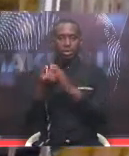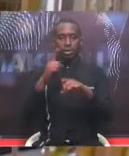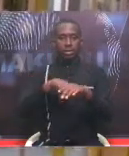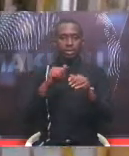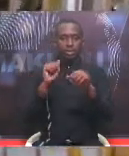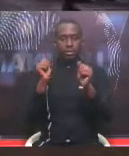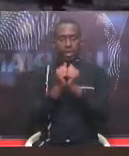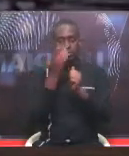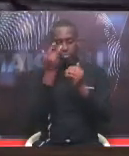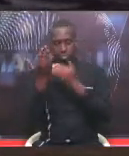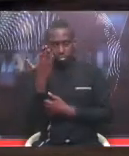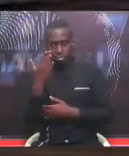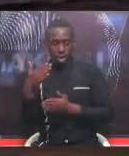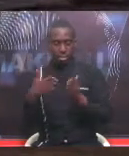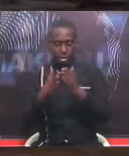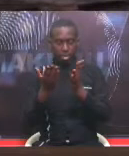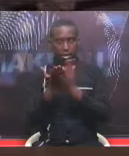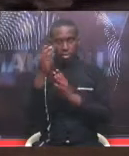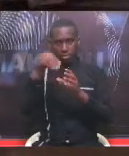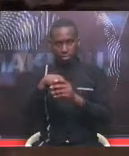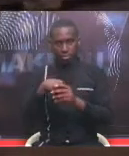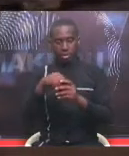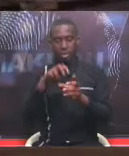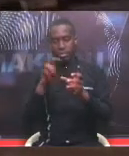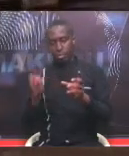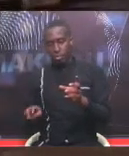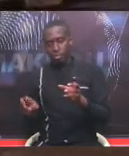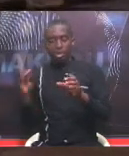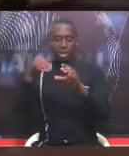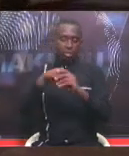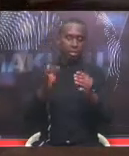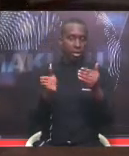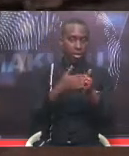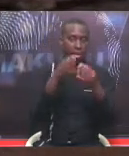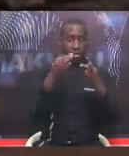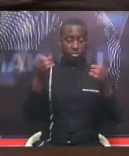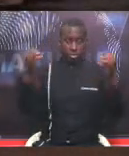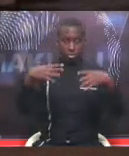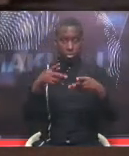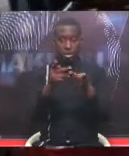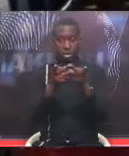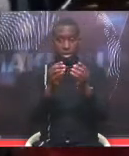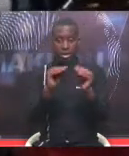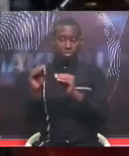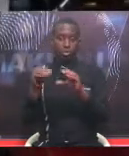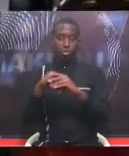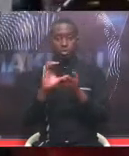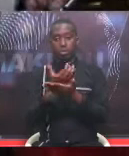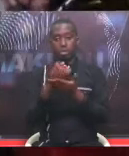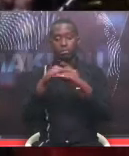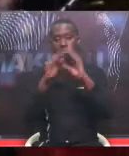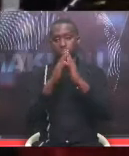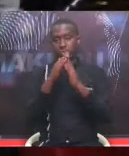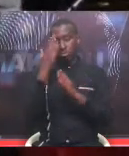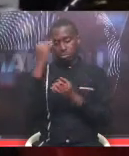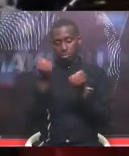10 z'urukerera imihanda yinjira muri igare n'isoka mirafunze ikigaragara niho habe himuriwe utubari two muri uyu mugi kuko